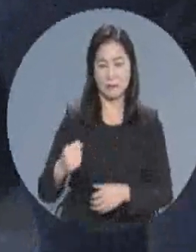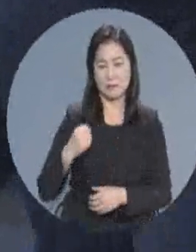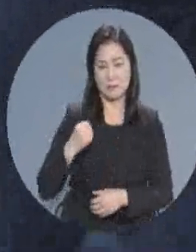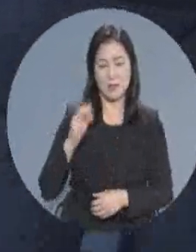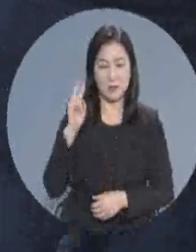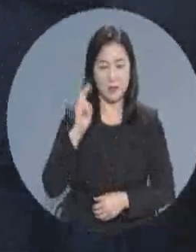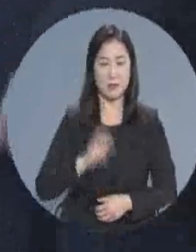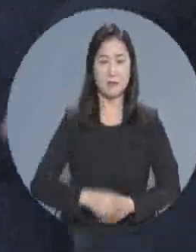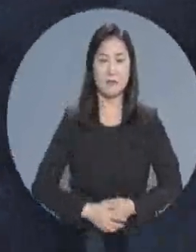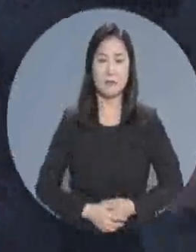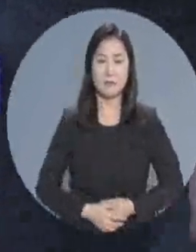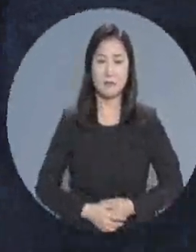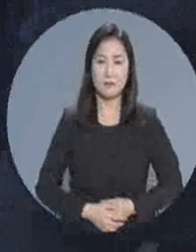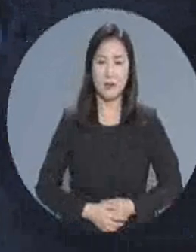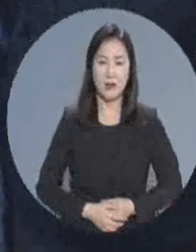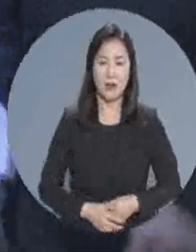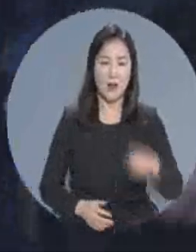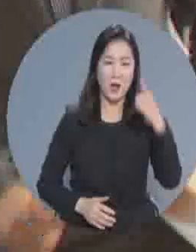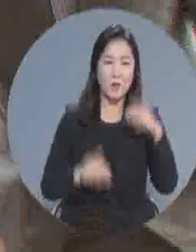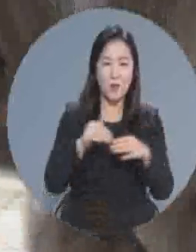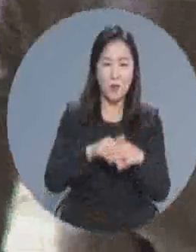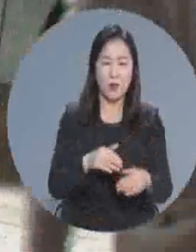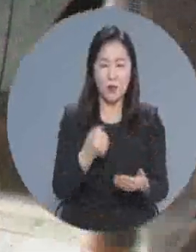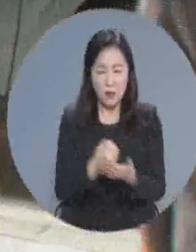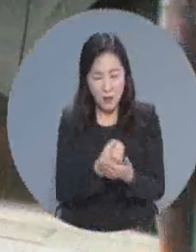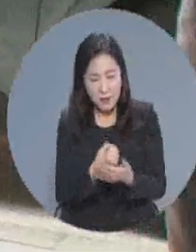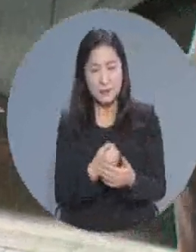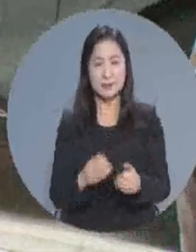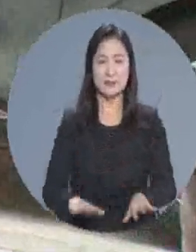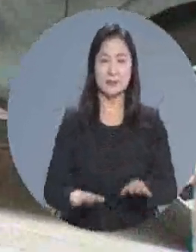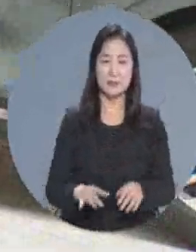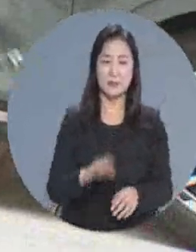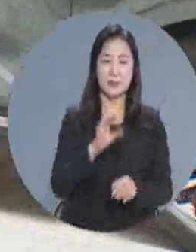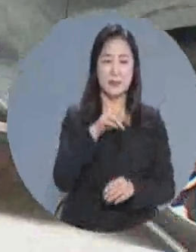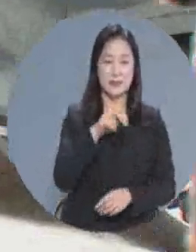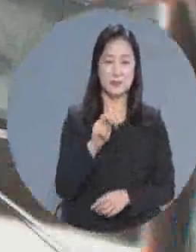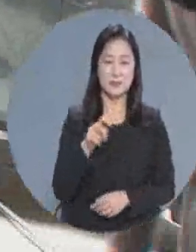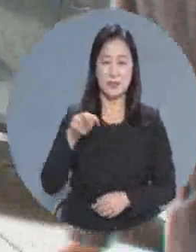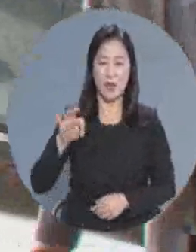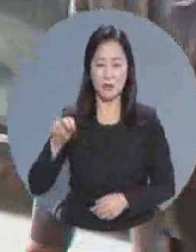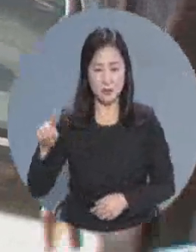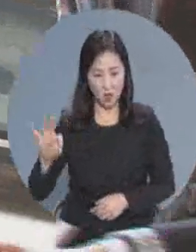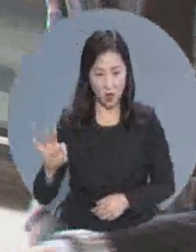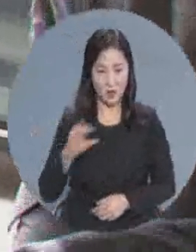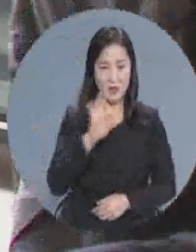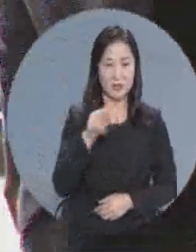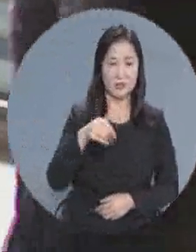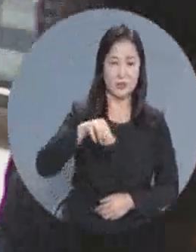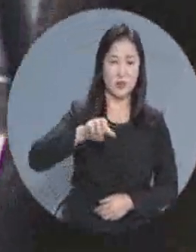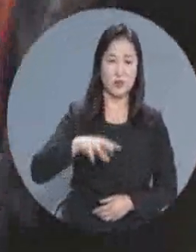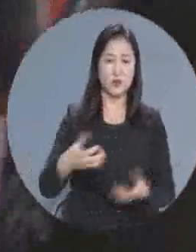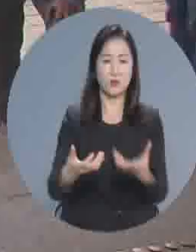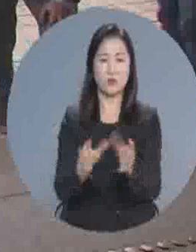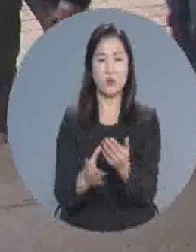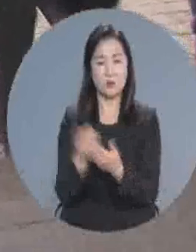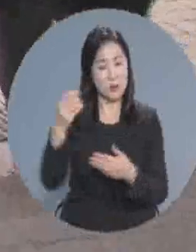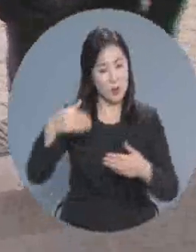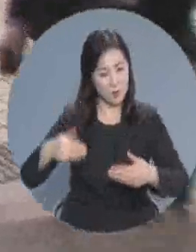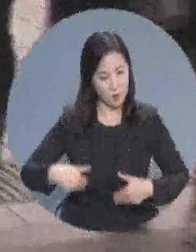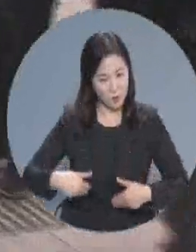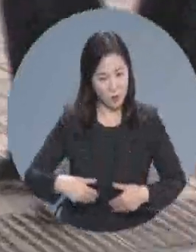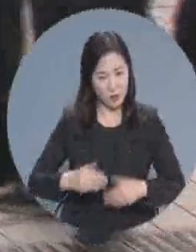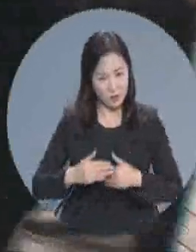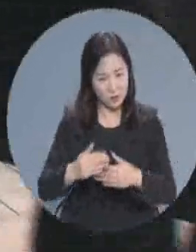우세합니다. 한 표가 아쉬운 두 후보로선 심상정, 안철수 후보 등과의 단일화를 모색해야 하지만 이마저도 쉽지 않은